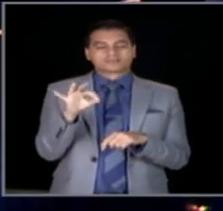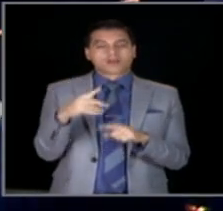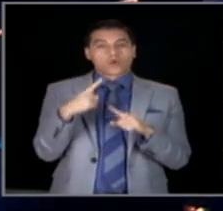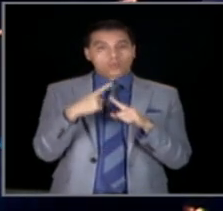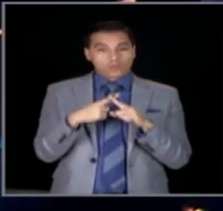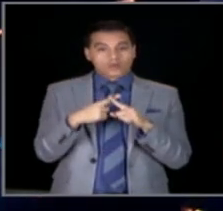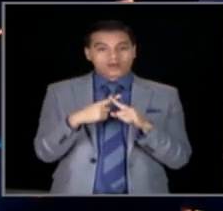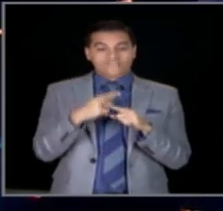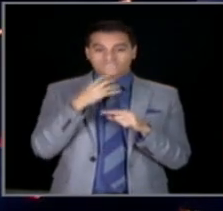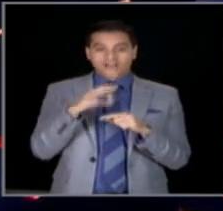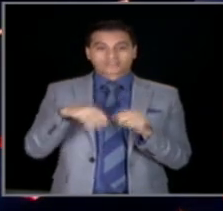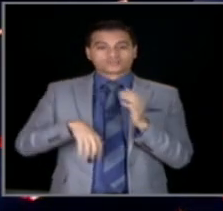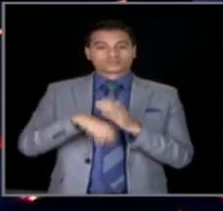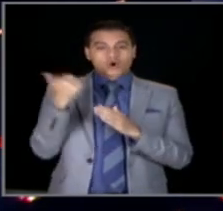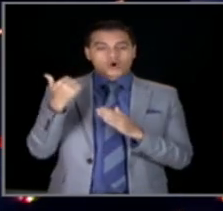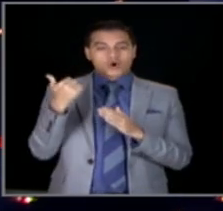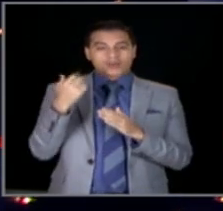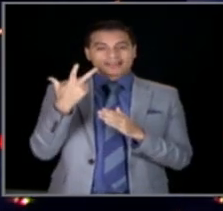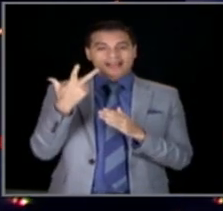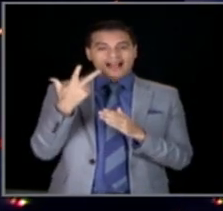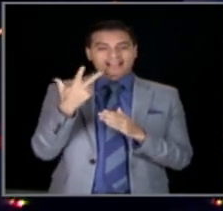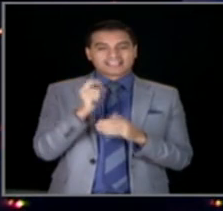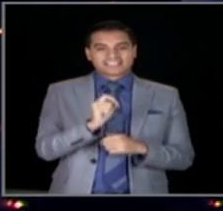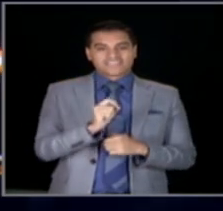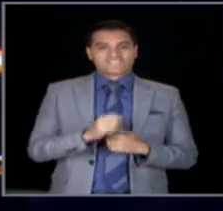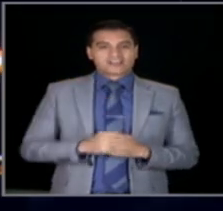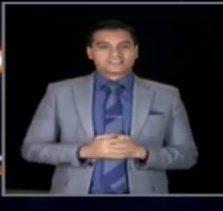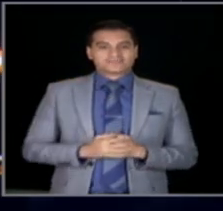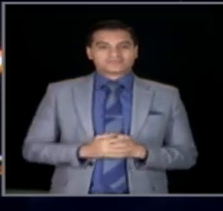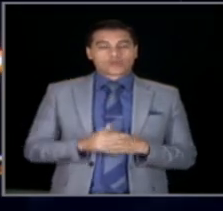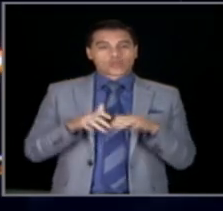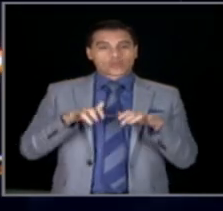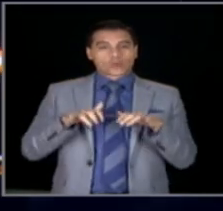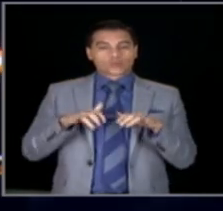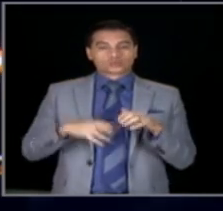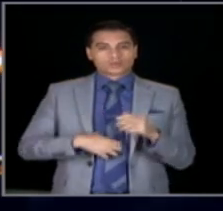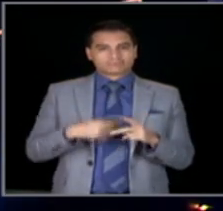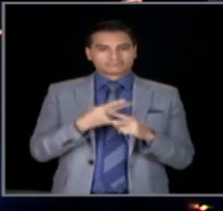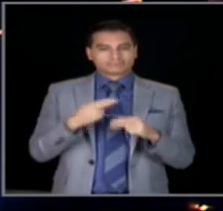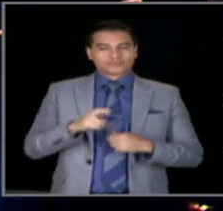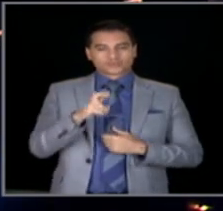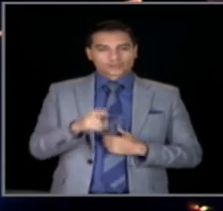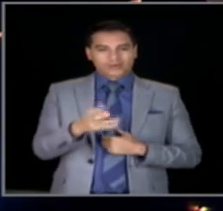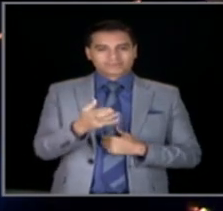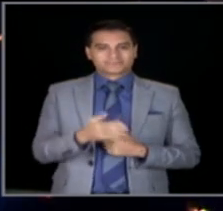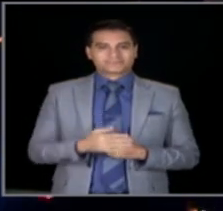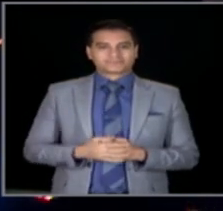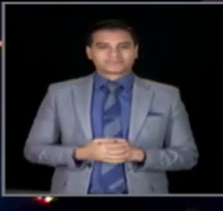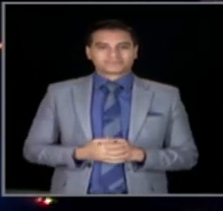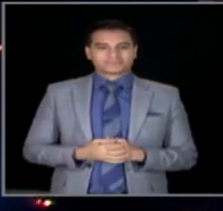وطبعاً فرنسا كسبت 3-0. تكنولوجيا، والسؤال هو: